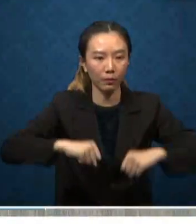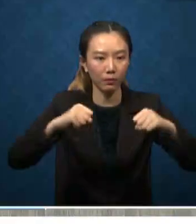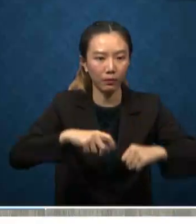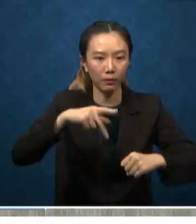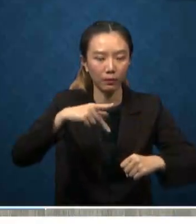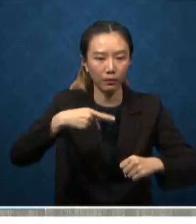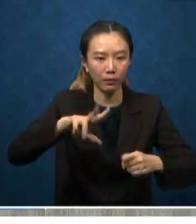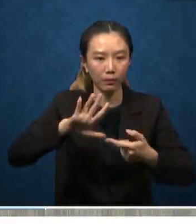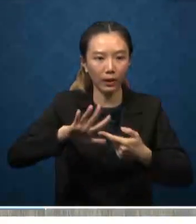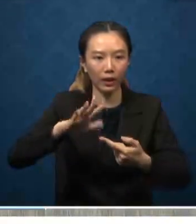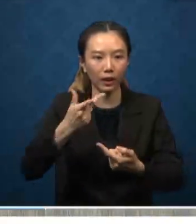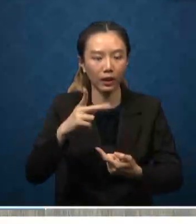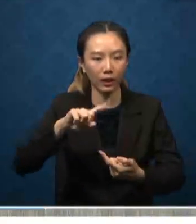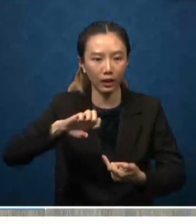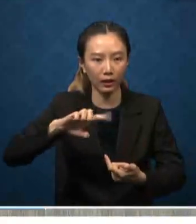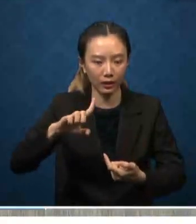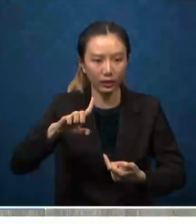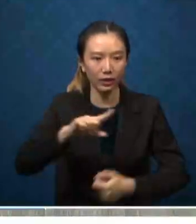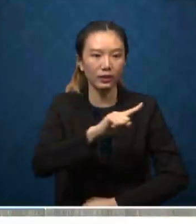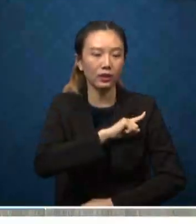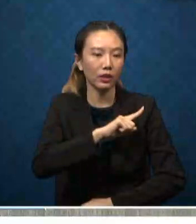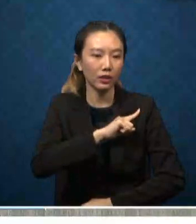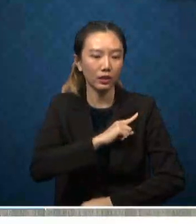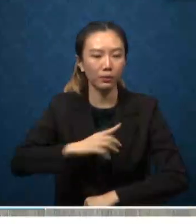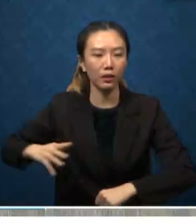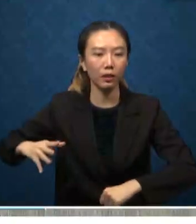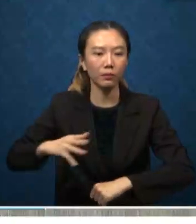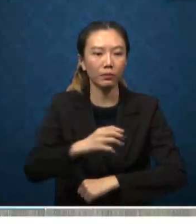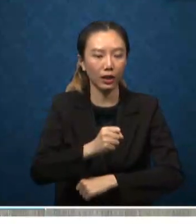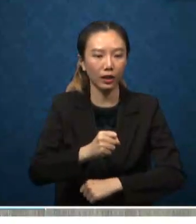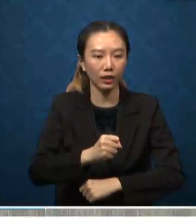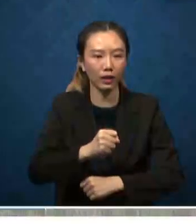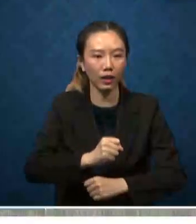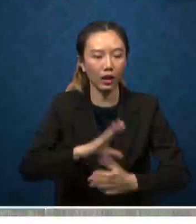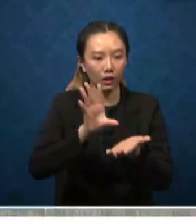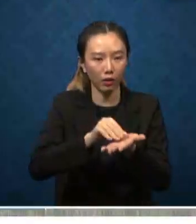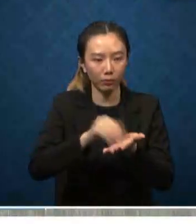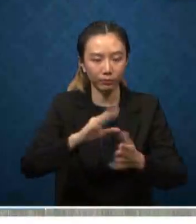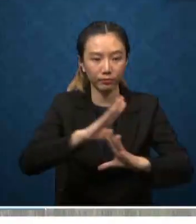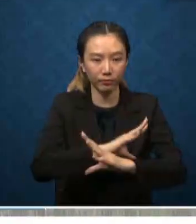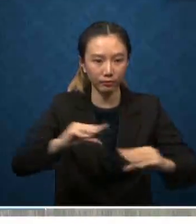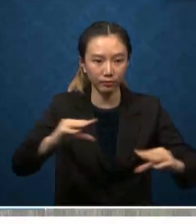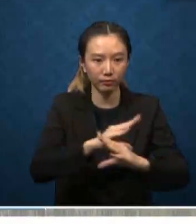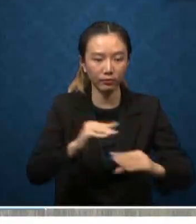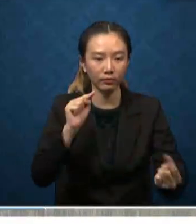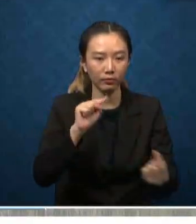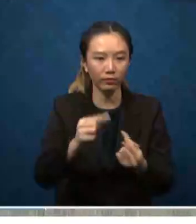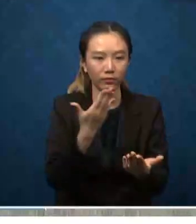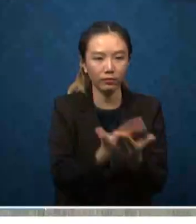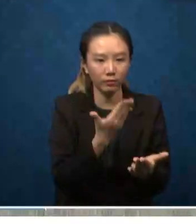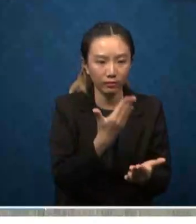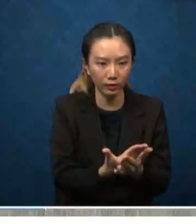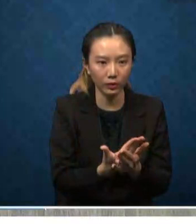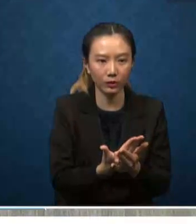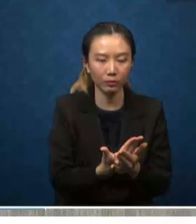คีระหว่างเจ้าหน้าที่ผู้มีอำนาจในการแลกเปลี่ยนข้อมูลทางการเงินแบบอัตโ